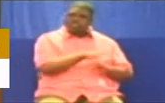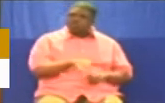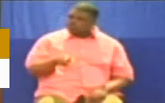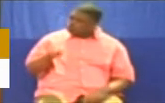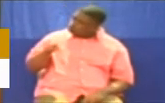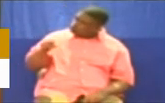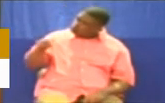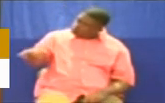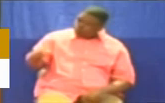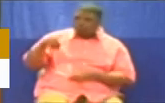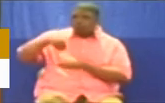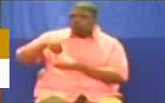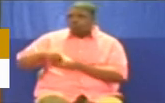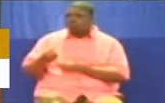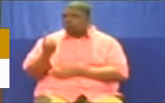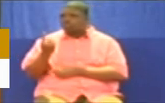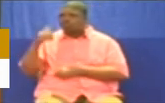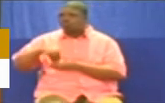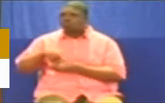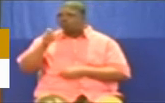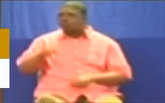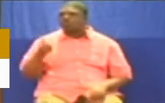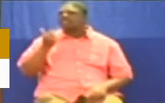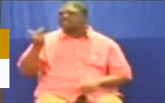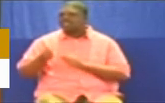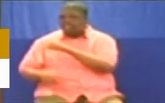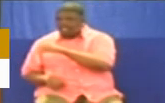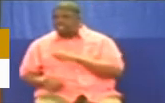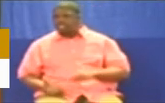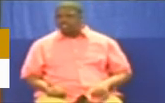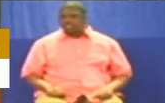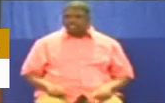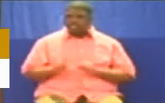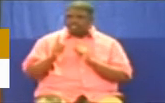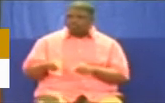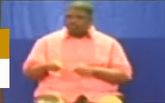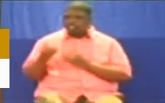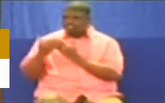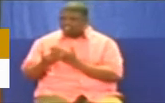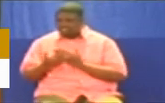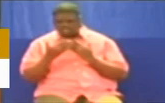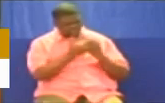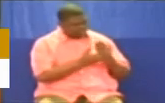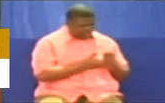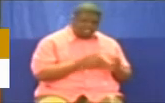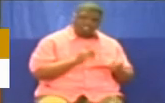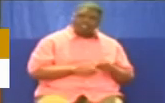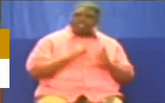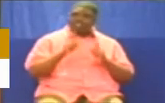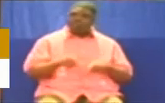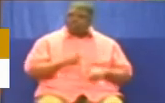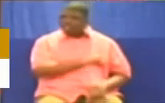katika ujumbe wa Tanzania, iwe ni bilateral, iwe ni